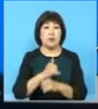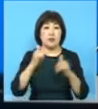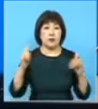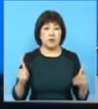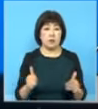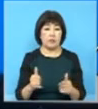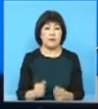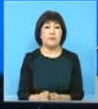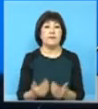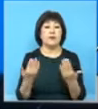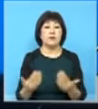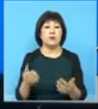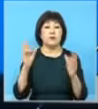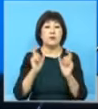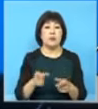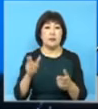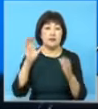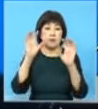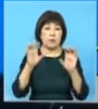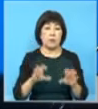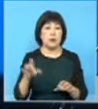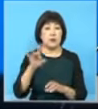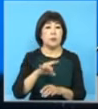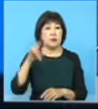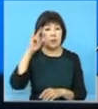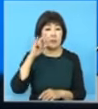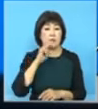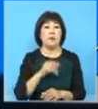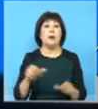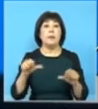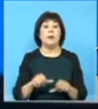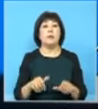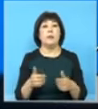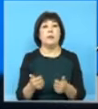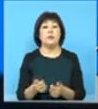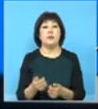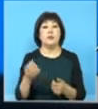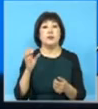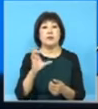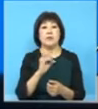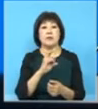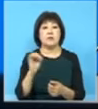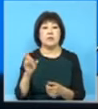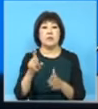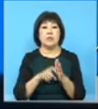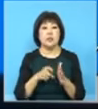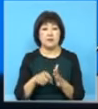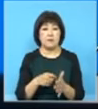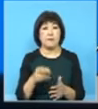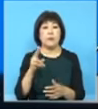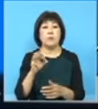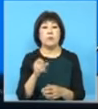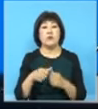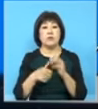на сегодняшний день, согласно действующим законодательствам Республики Казахстан, в полномочия следственных судей выходит санкционирование следственных действий по